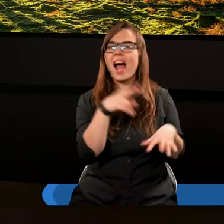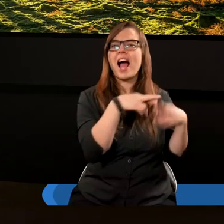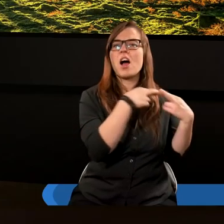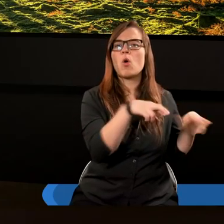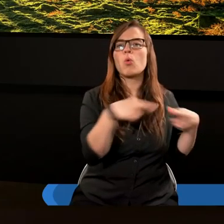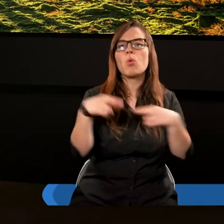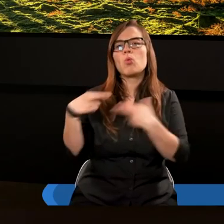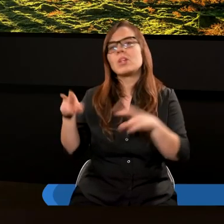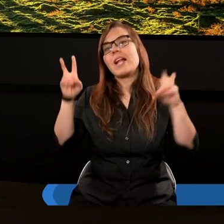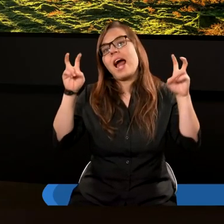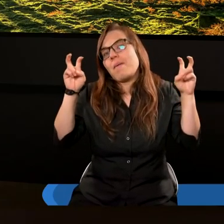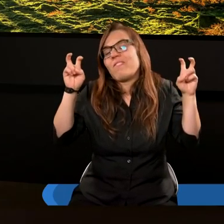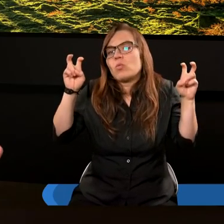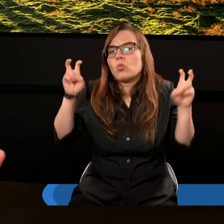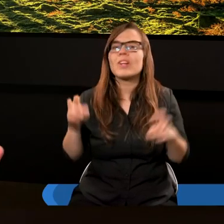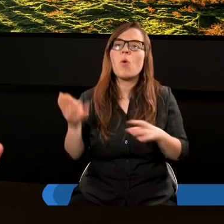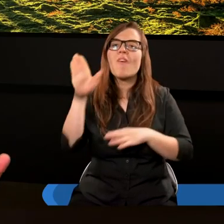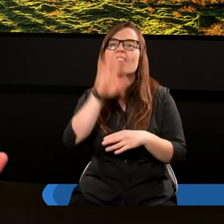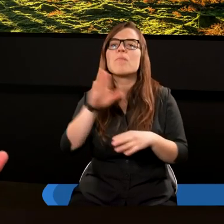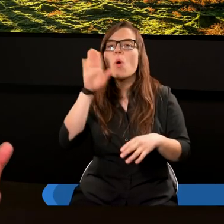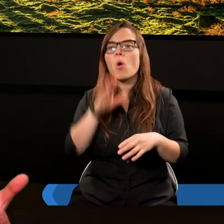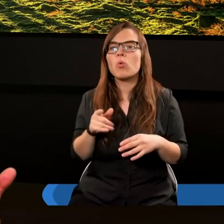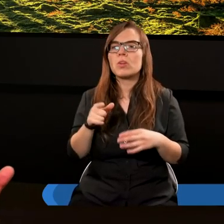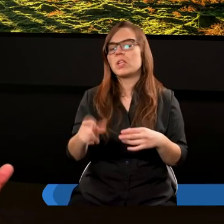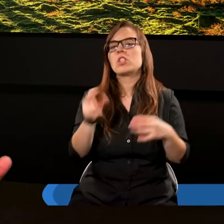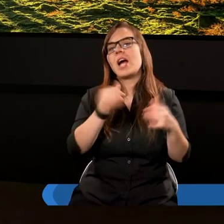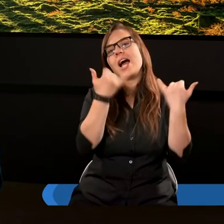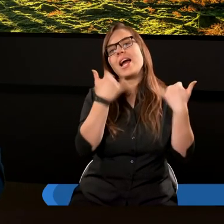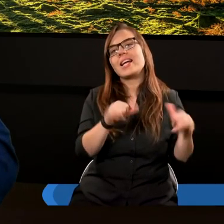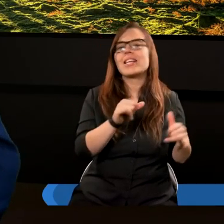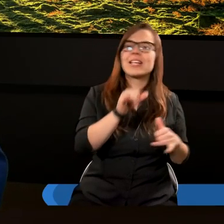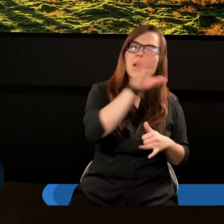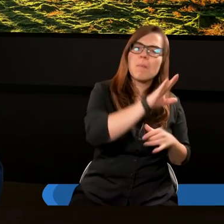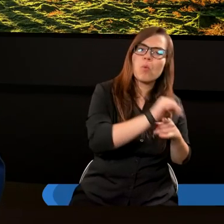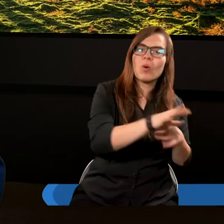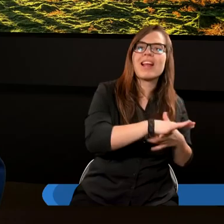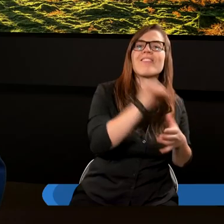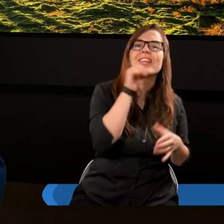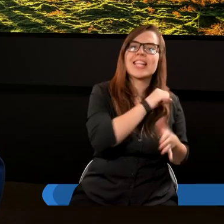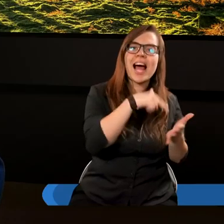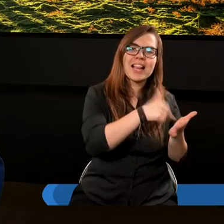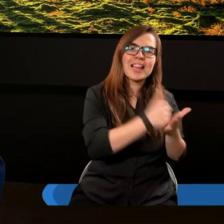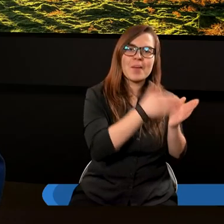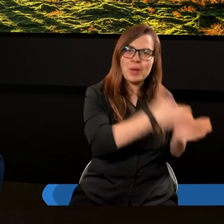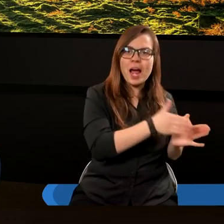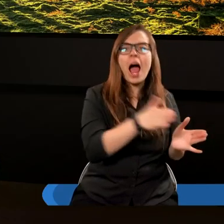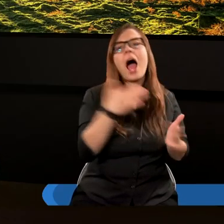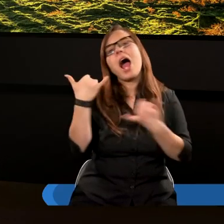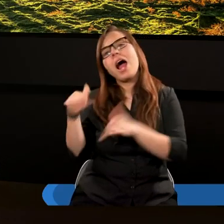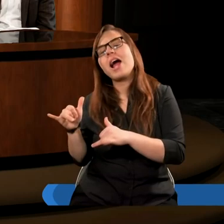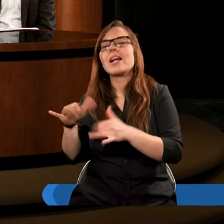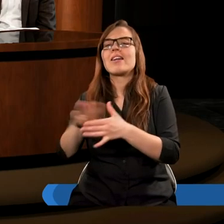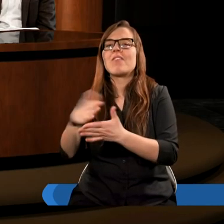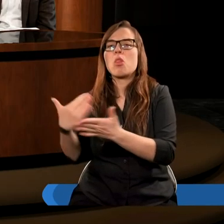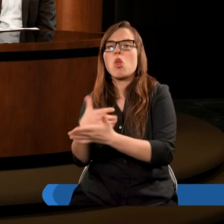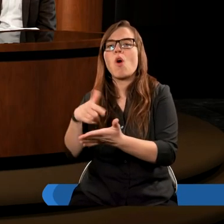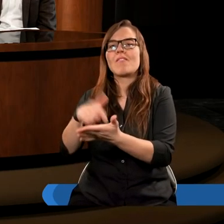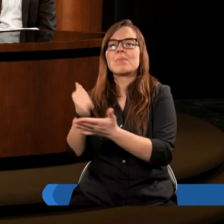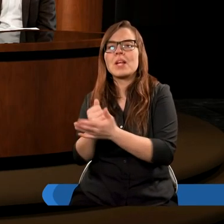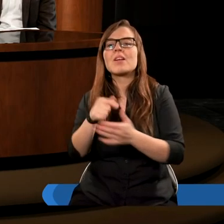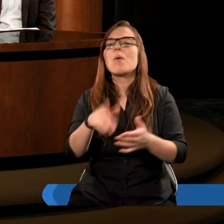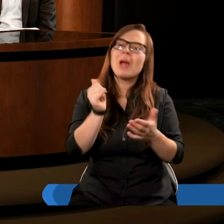bogów, czy zachowania zupełnie inne, Boga w Starego Testamentu i Boga w Nowego Testamentu. I tak, żeby przykładami